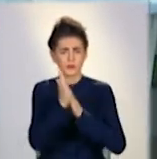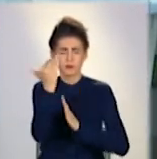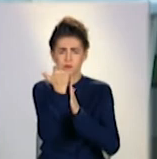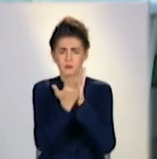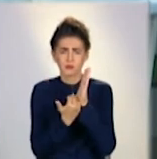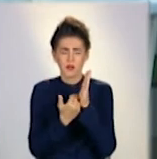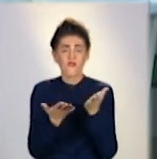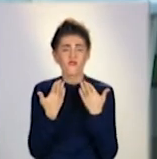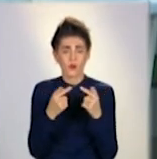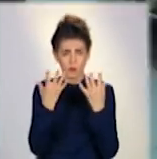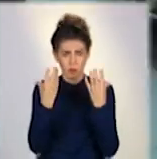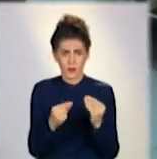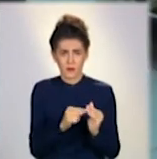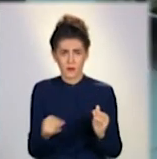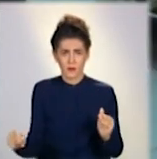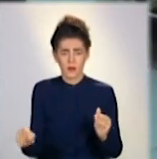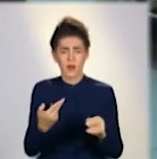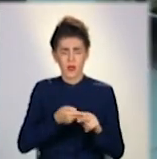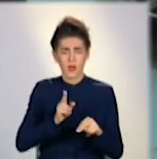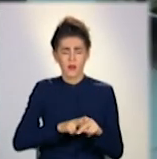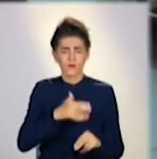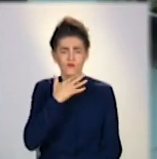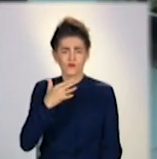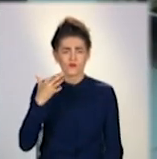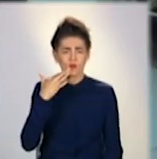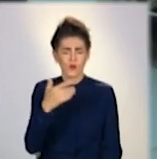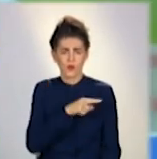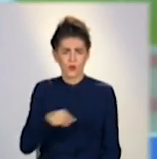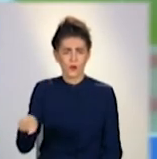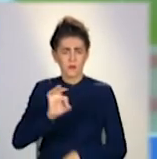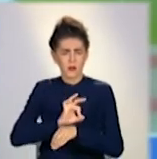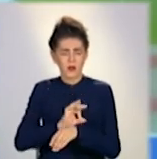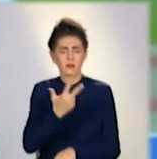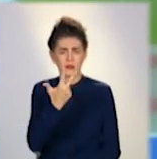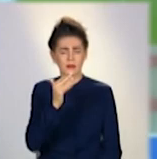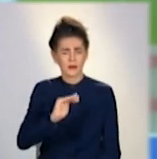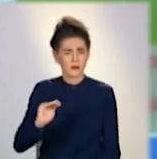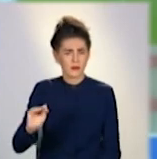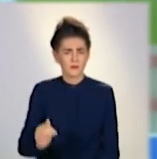За вихідні 150 захворілих, серед них 3 дітей.